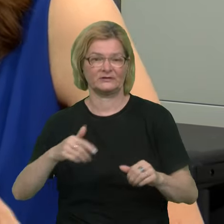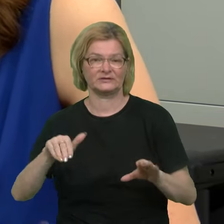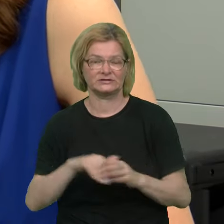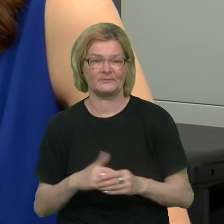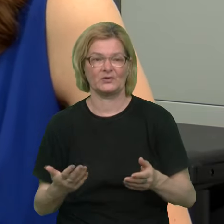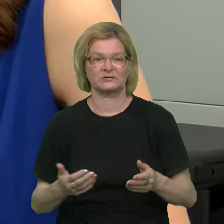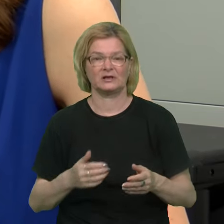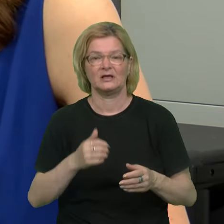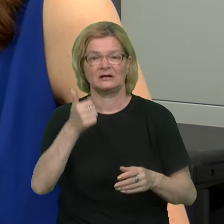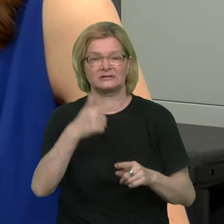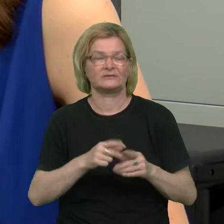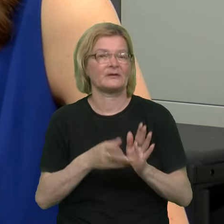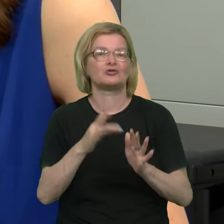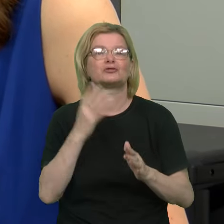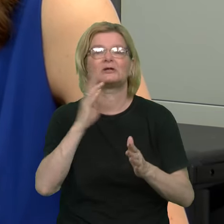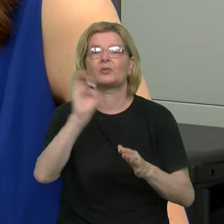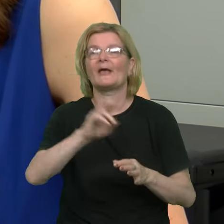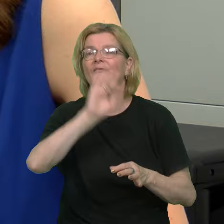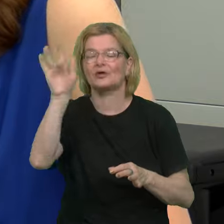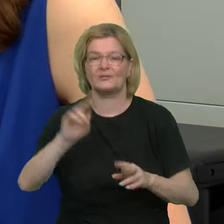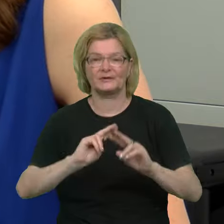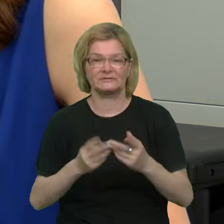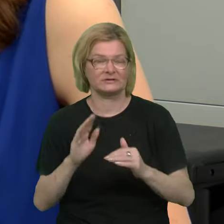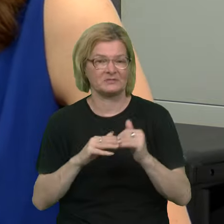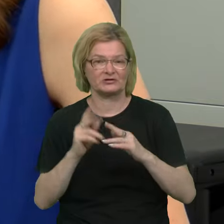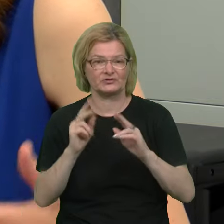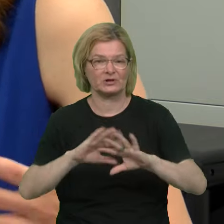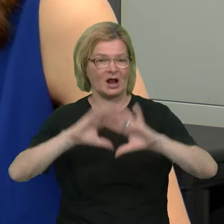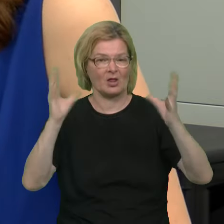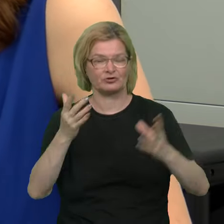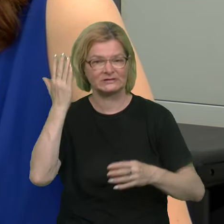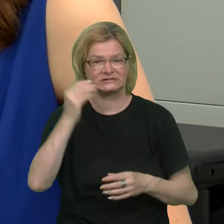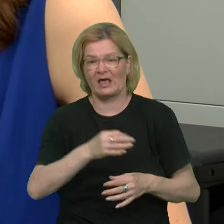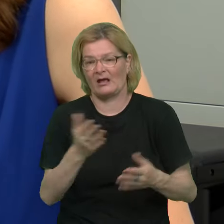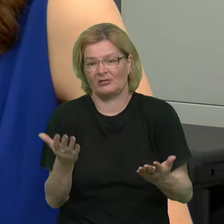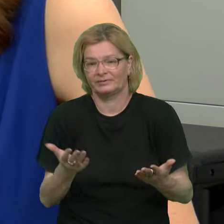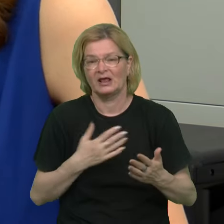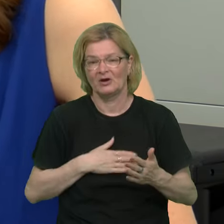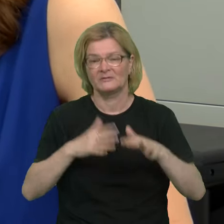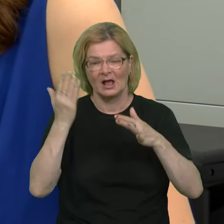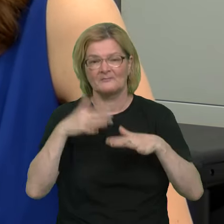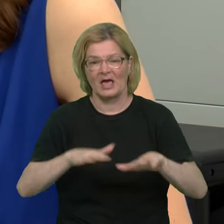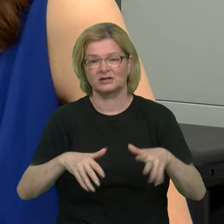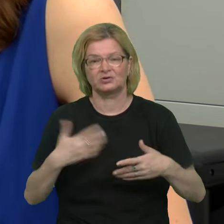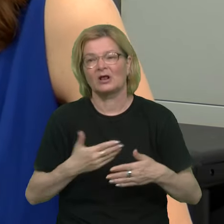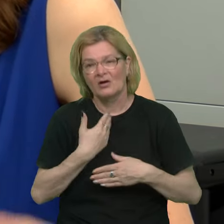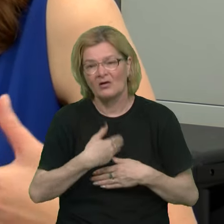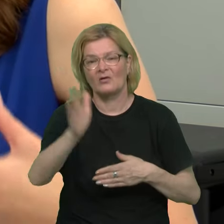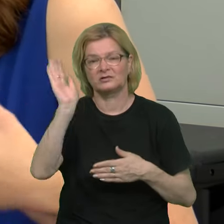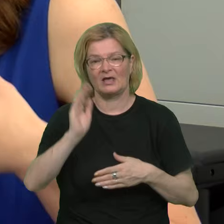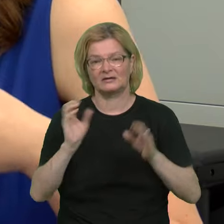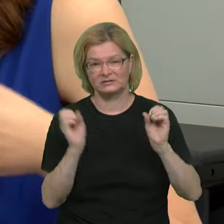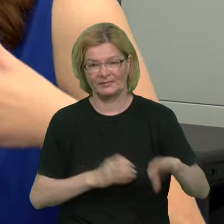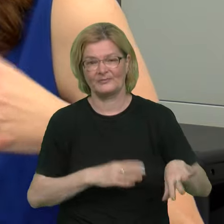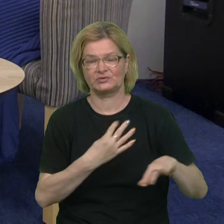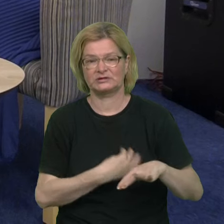Danas ste vi za pola sata, sat vremena u Europi bilo gdje. Svijet je praktički postao globalno selo i zaista bih voljela da mladi ljudi nekako